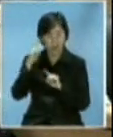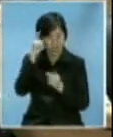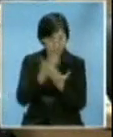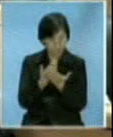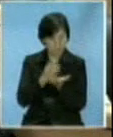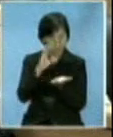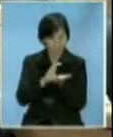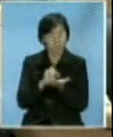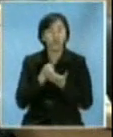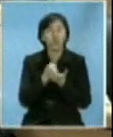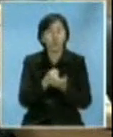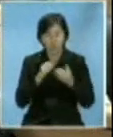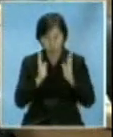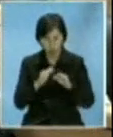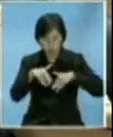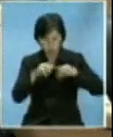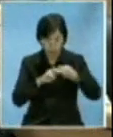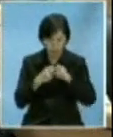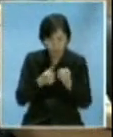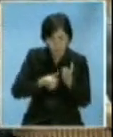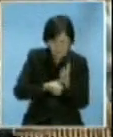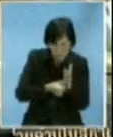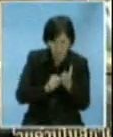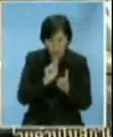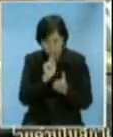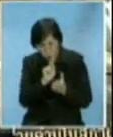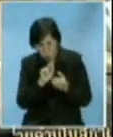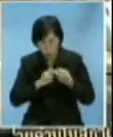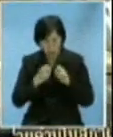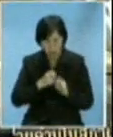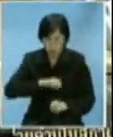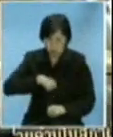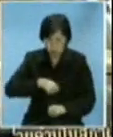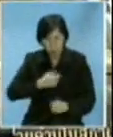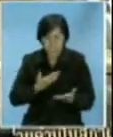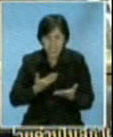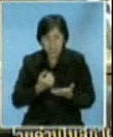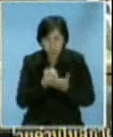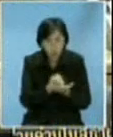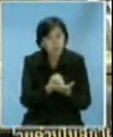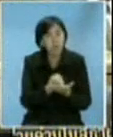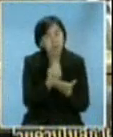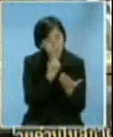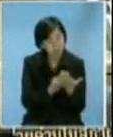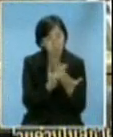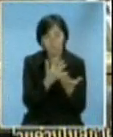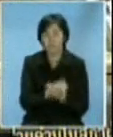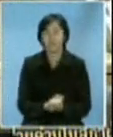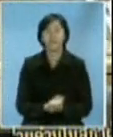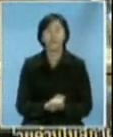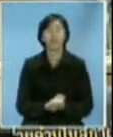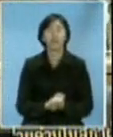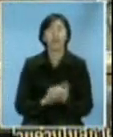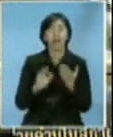ว่าจะช่วยปลดหนี้ให้แก่ประชาชนไม่มีเลยครับที่ท่านบอกว่าจะล้างหนี้